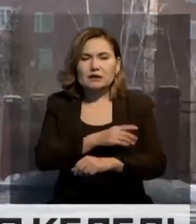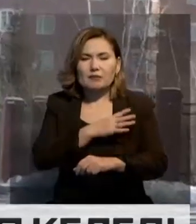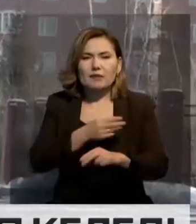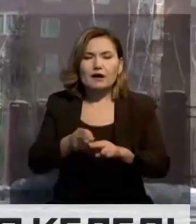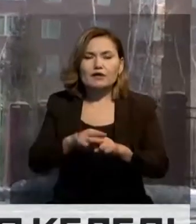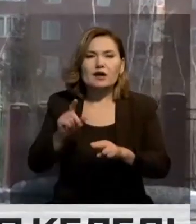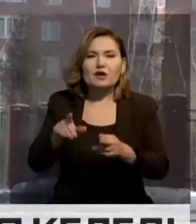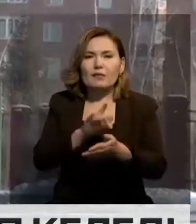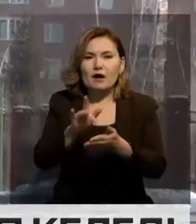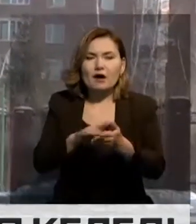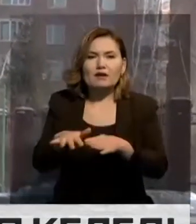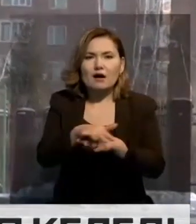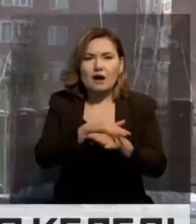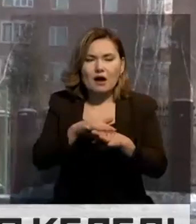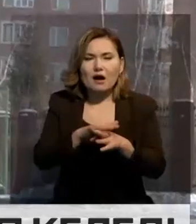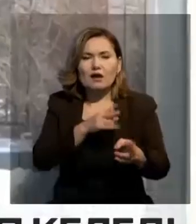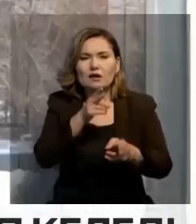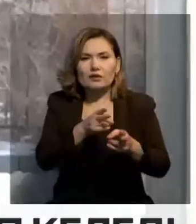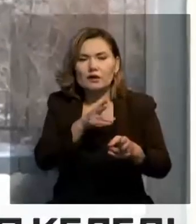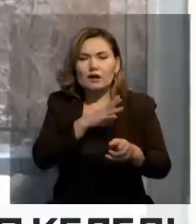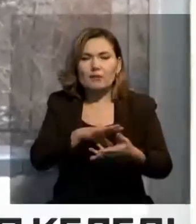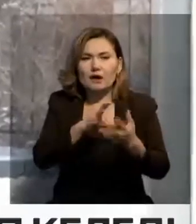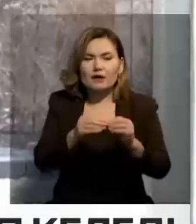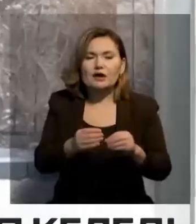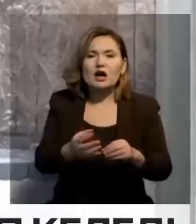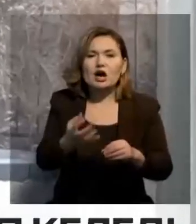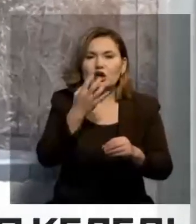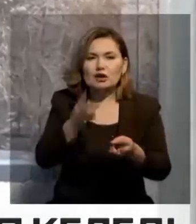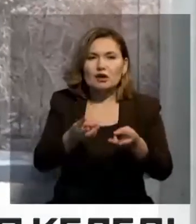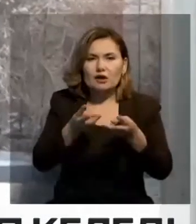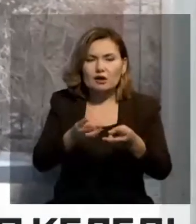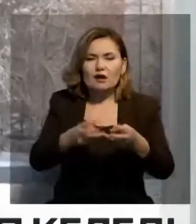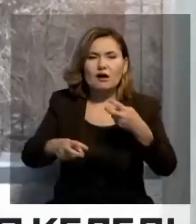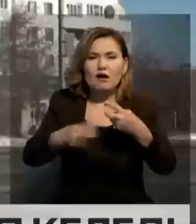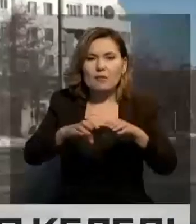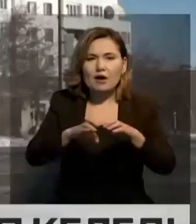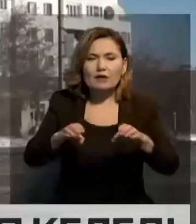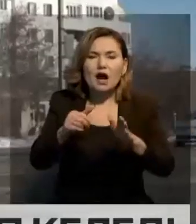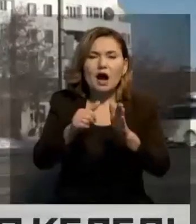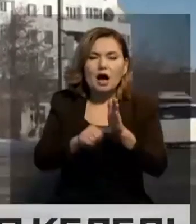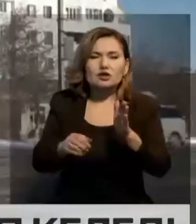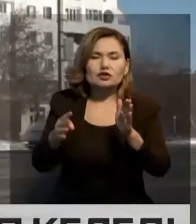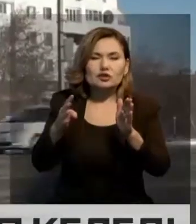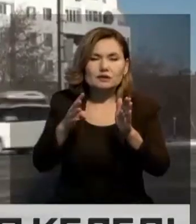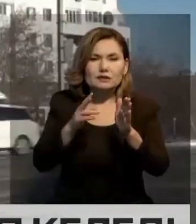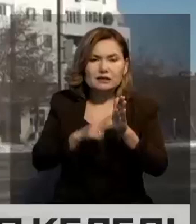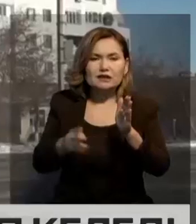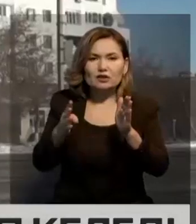қаласының жағдайы ешбір сын көтермейді. Жылу электр орталығындағы апатқа байланысты 689 көп